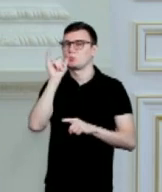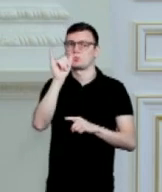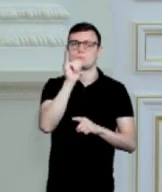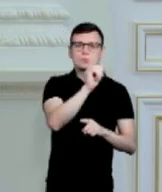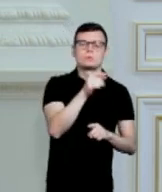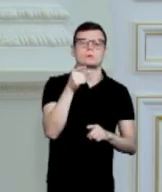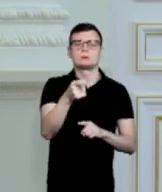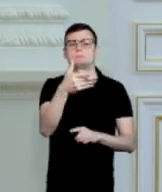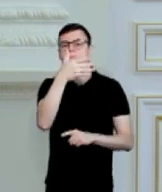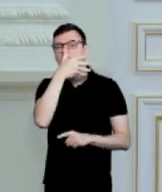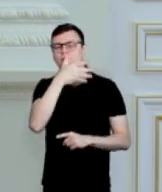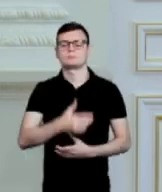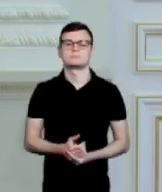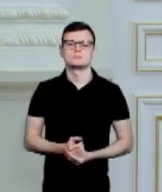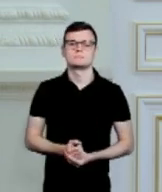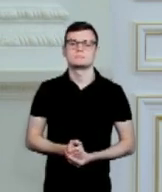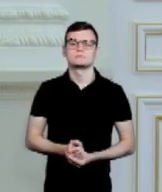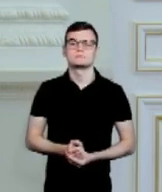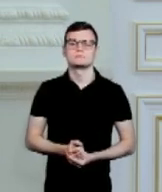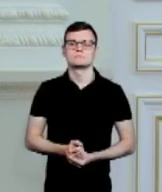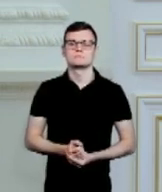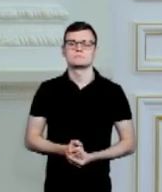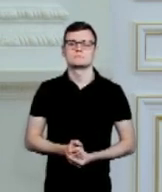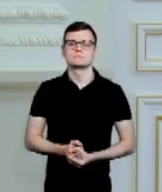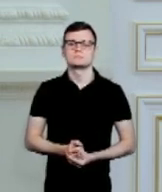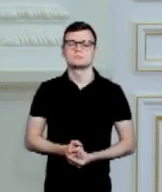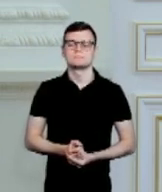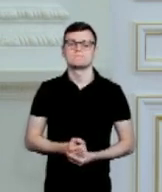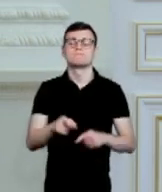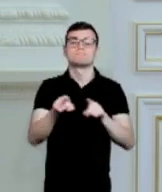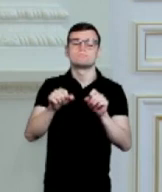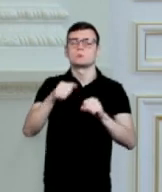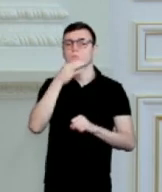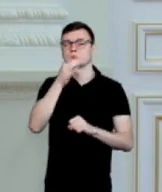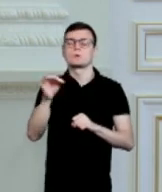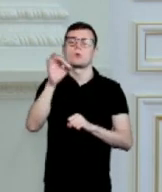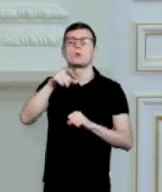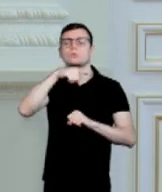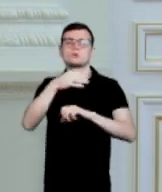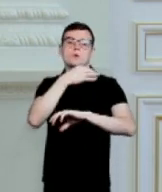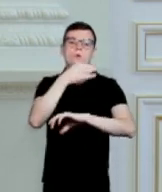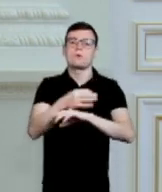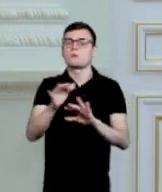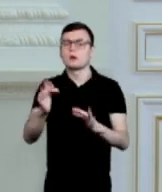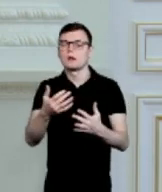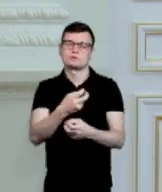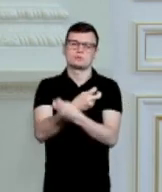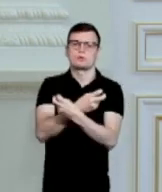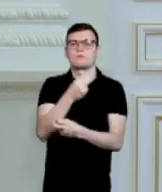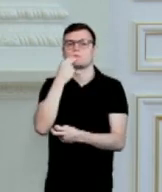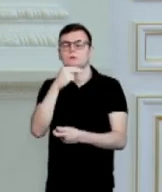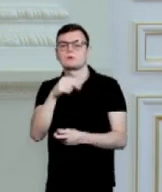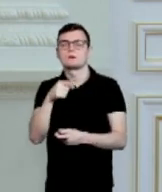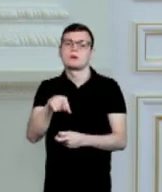jų apėjimui. Tas pats pasakytina ir apie Rusijos atsakomybės už agresijos nusikaltimus klausimo